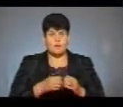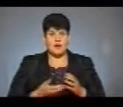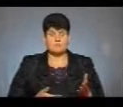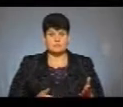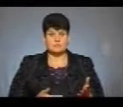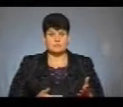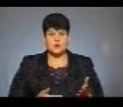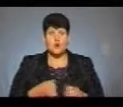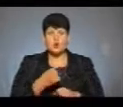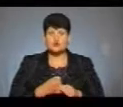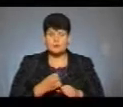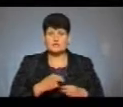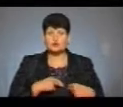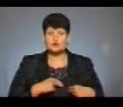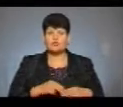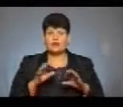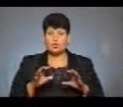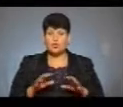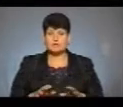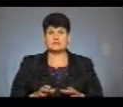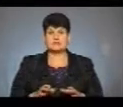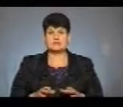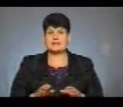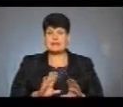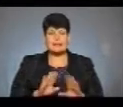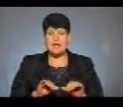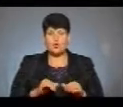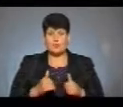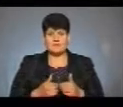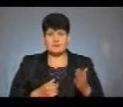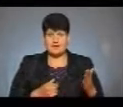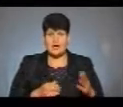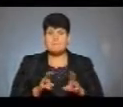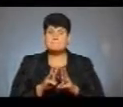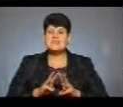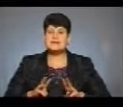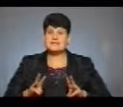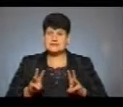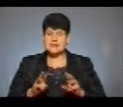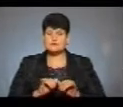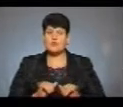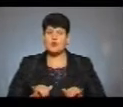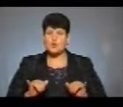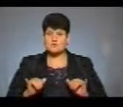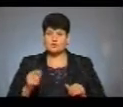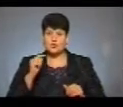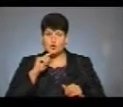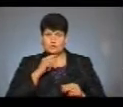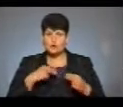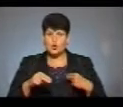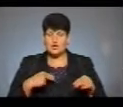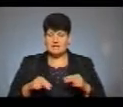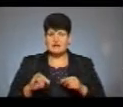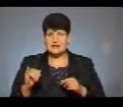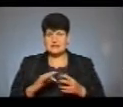речі, розроблятиме Трудовий кодекс не комітет, очолюваний нею, а Міністерство розвитку економіки, торгівлі і